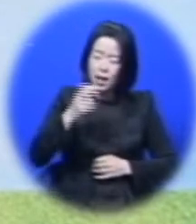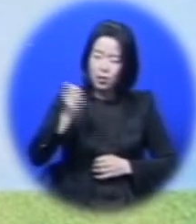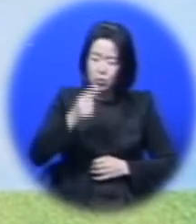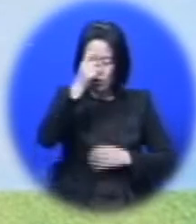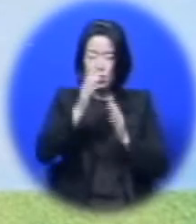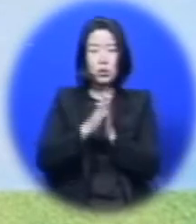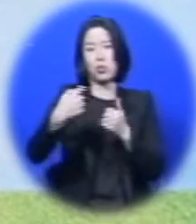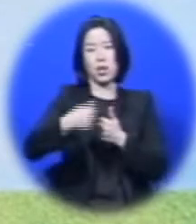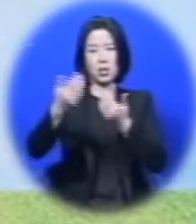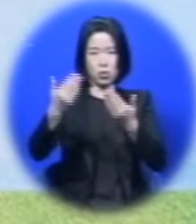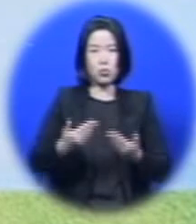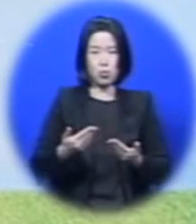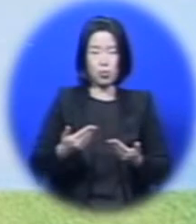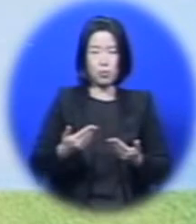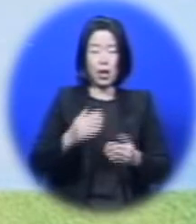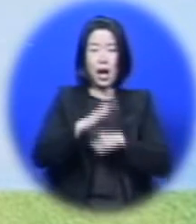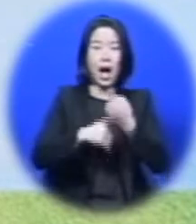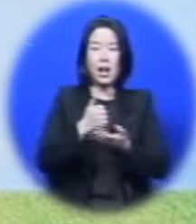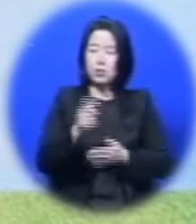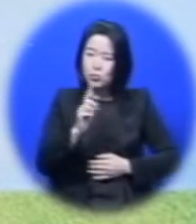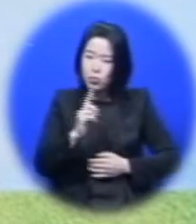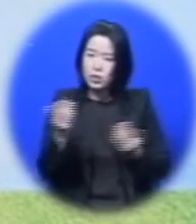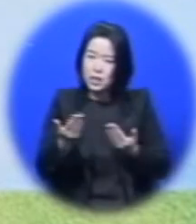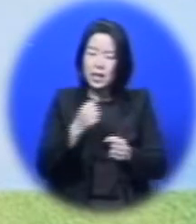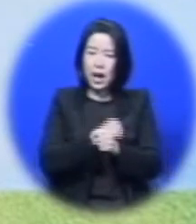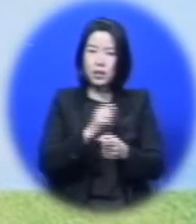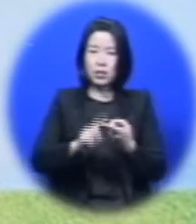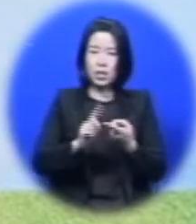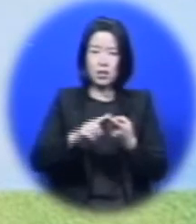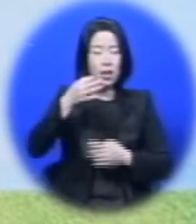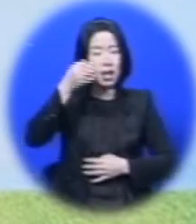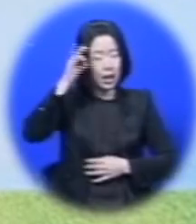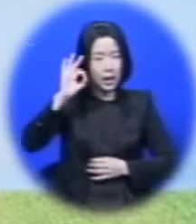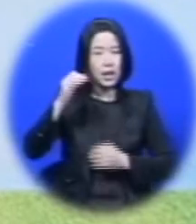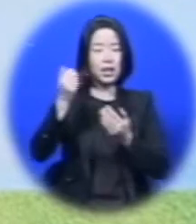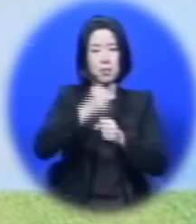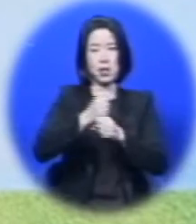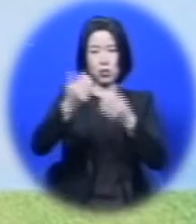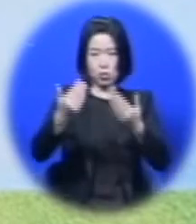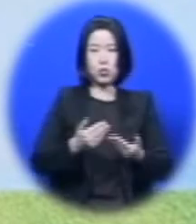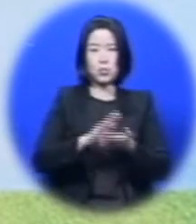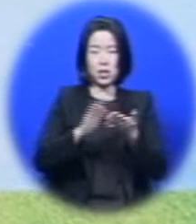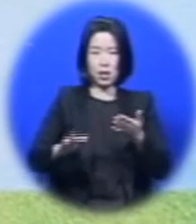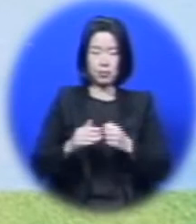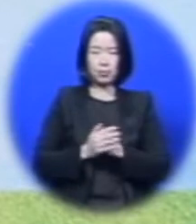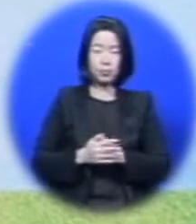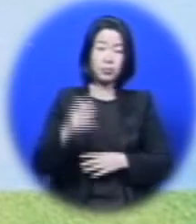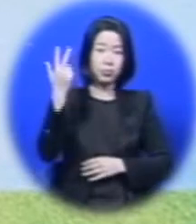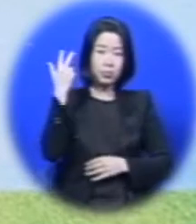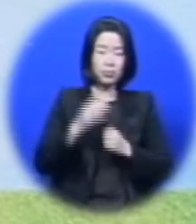가르치십니다. 하나님이 어떤 일을 하시려는 것을 깨닫게 해주신다는 뜻이죠. 지난 주간에